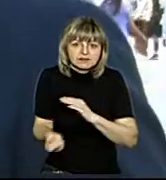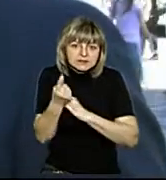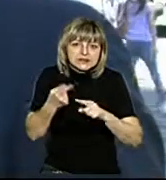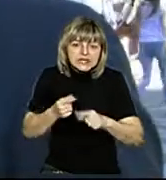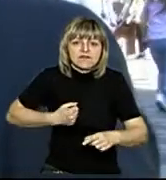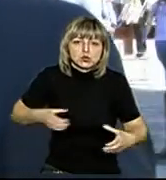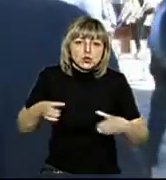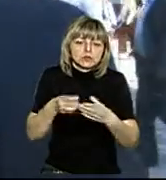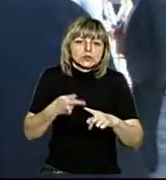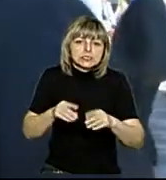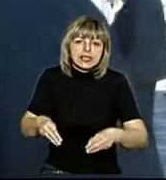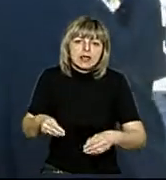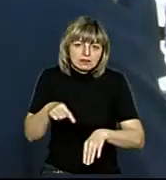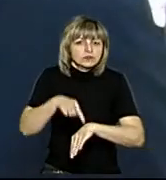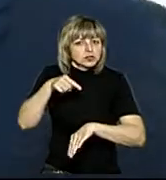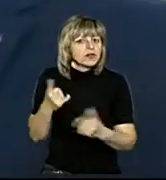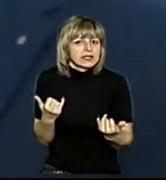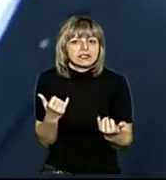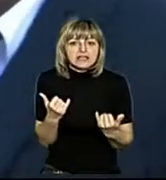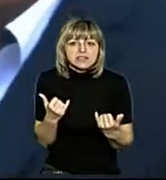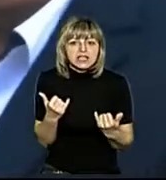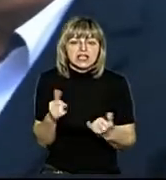він сьогодні дається в знаки, і